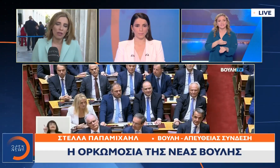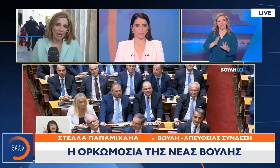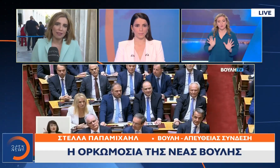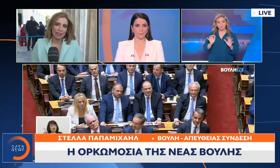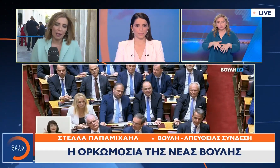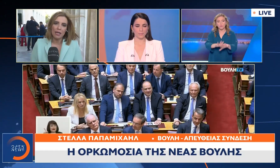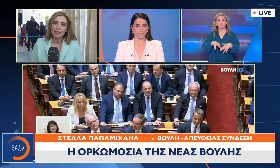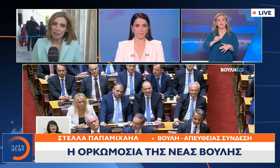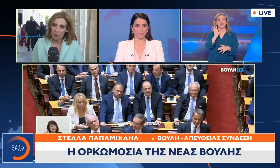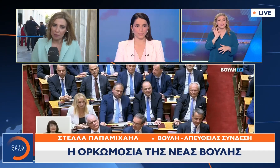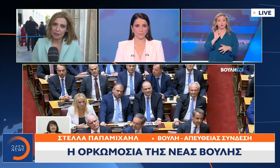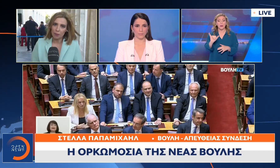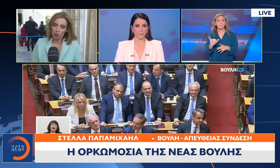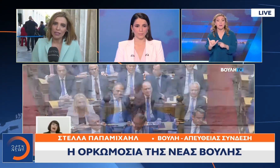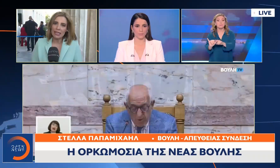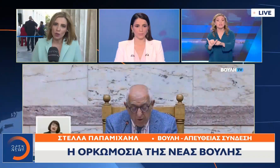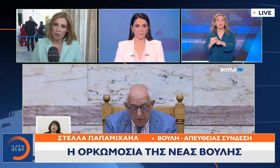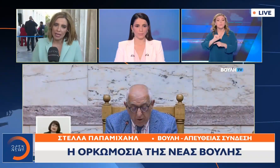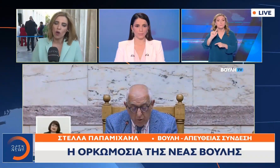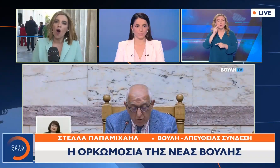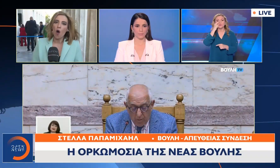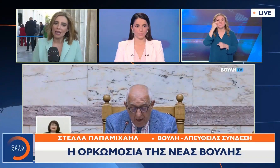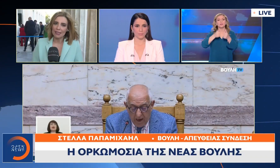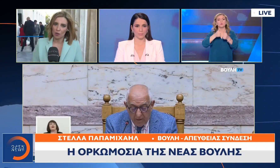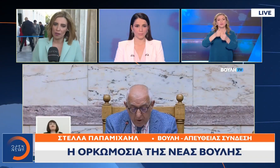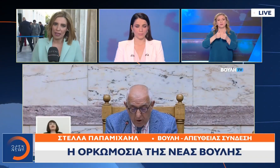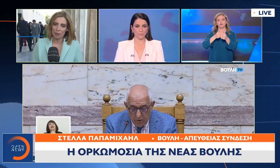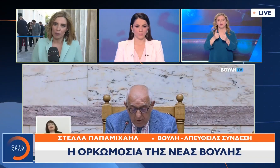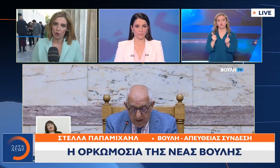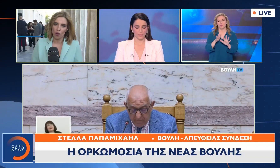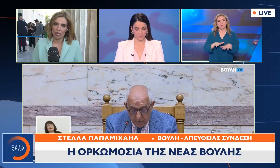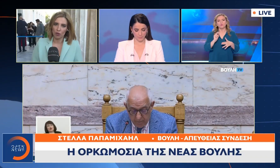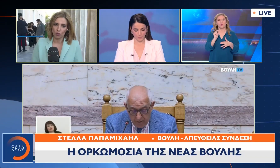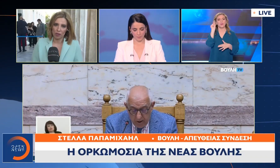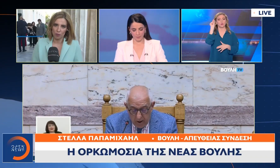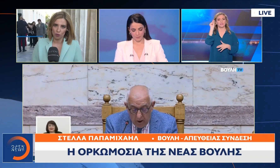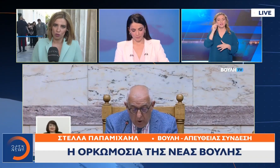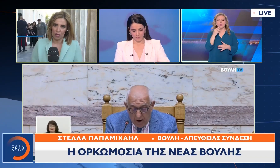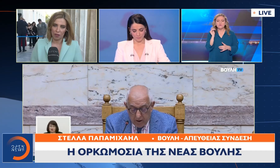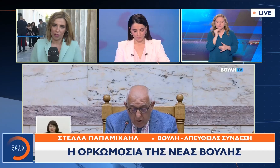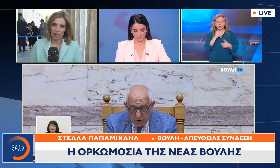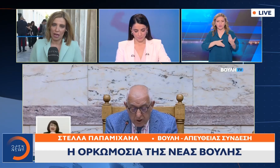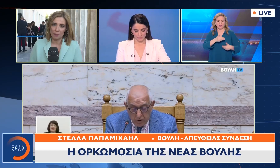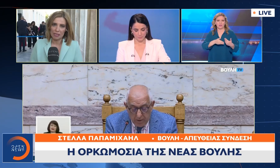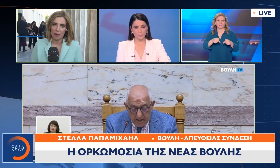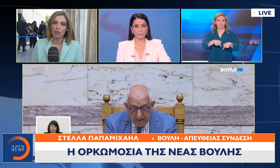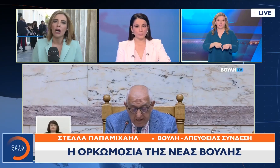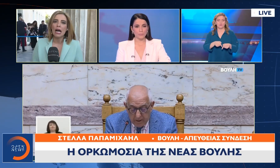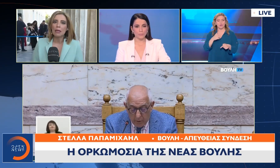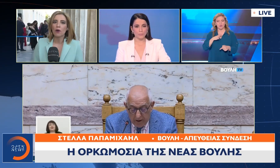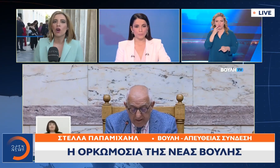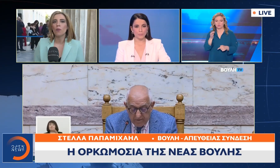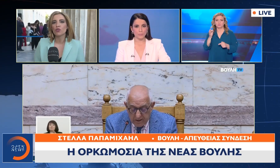που κανονικά θα την είχαμε την 5η-1η Ιουνίου. Όλα τρέχουν δηλαδή με πιο γρήγορους ρυθμούς, θέλω να